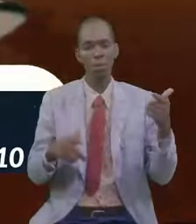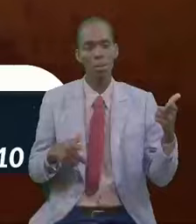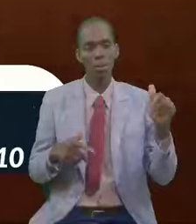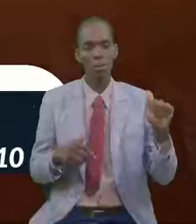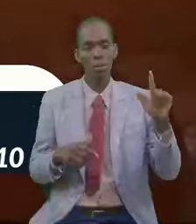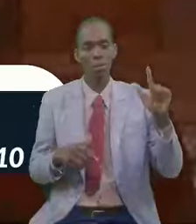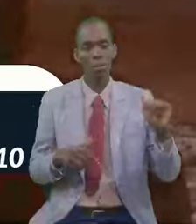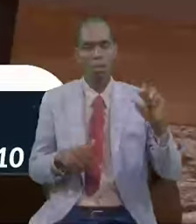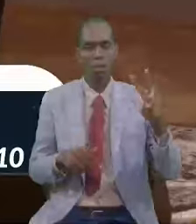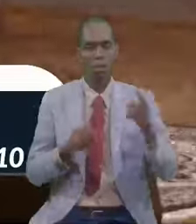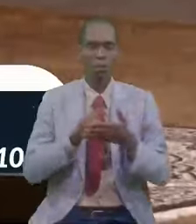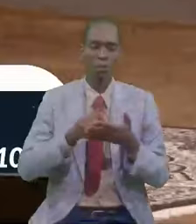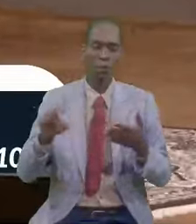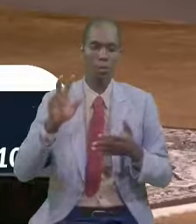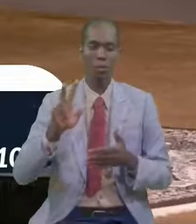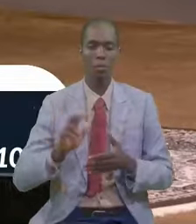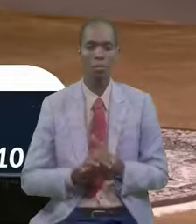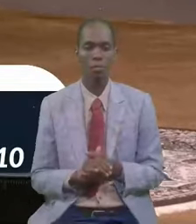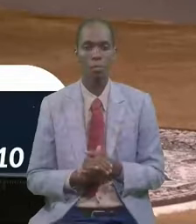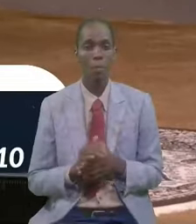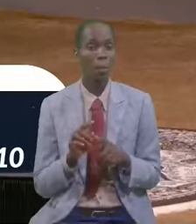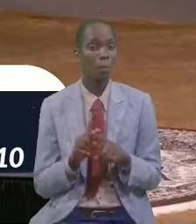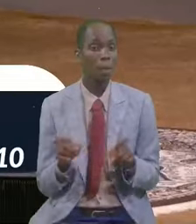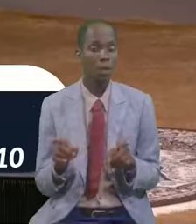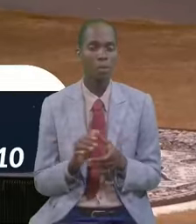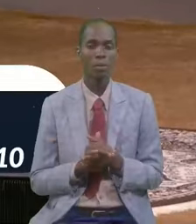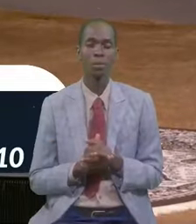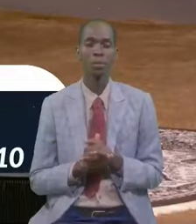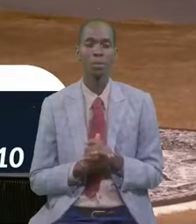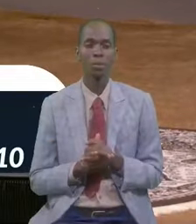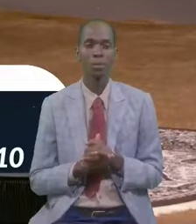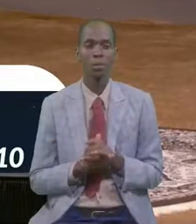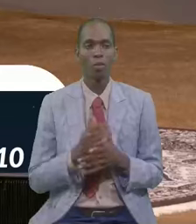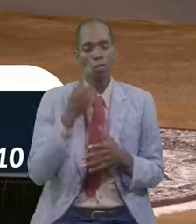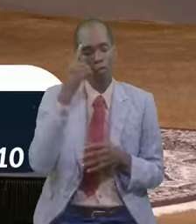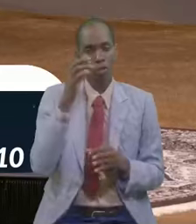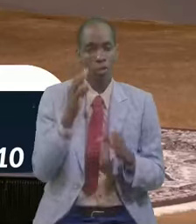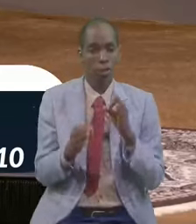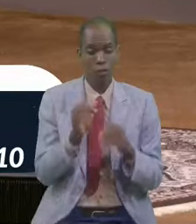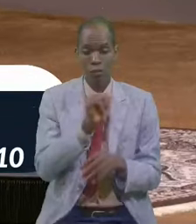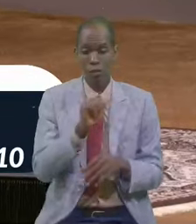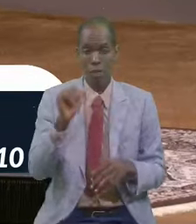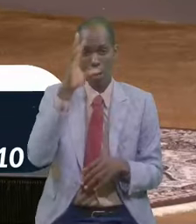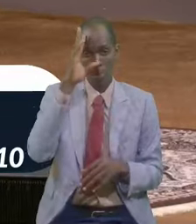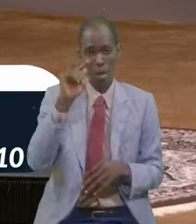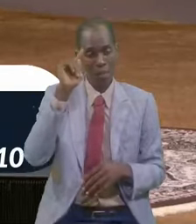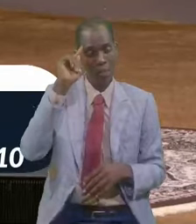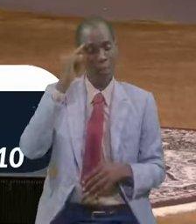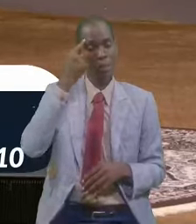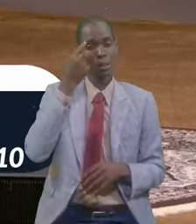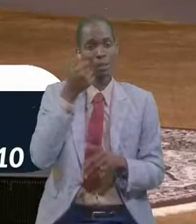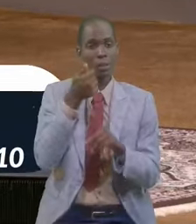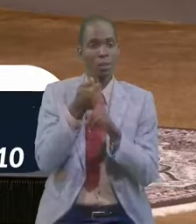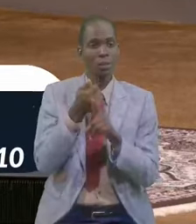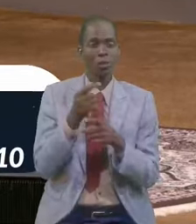Galates 6, verset 3 dit, car si quelqu'un pense être